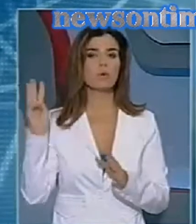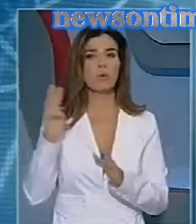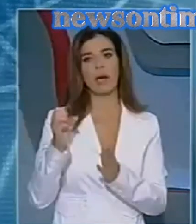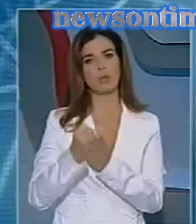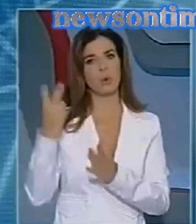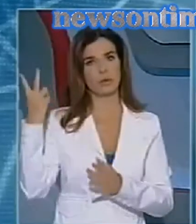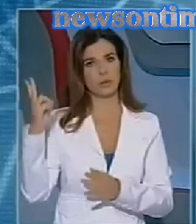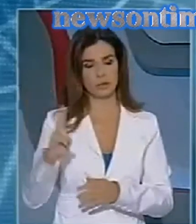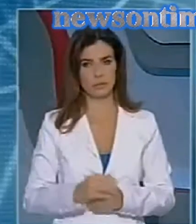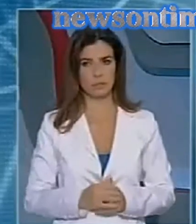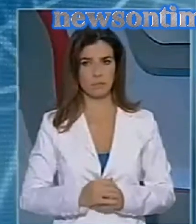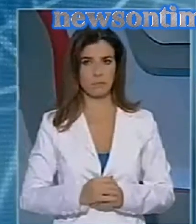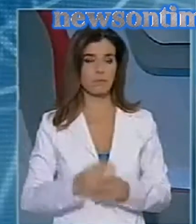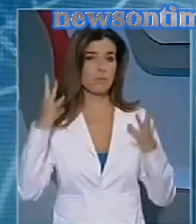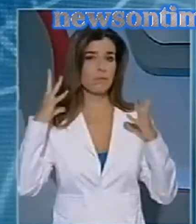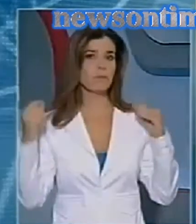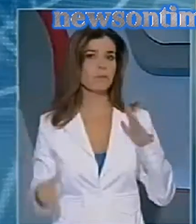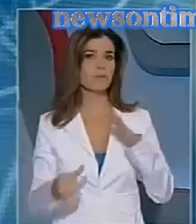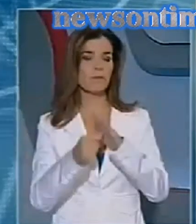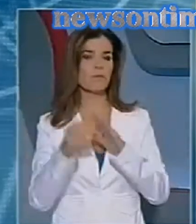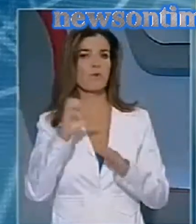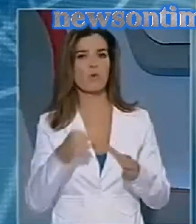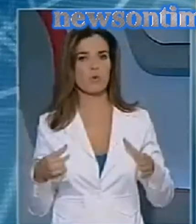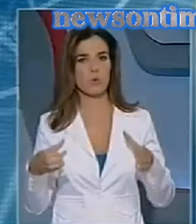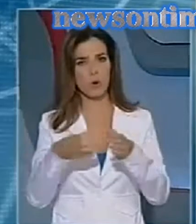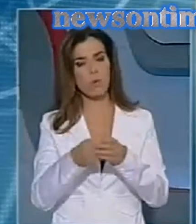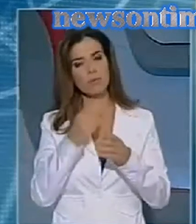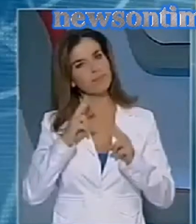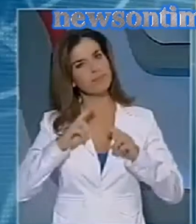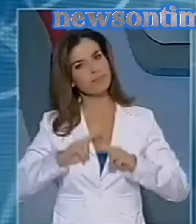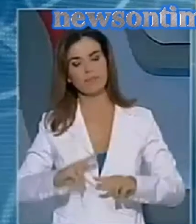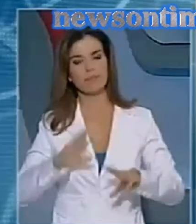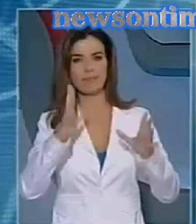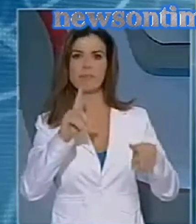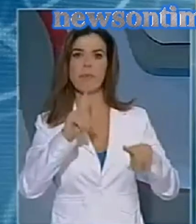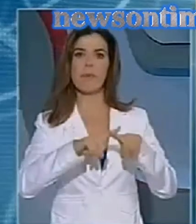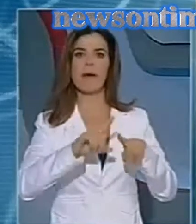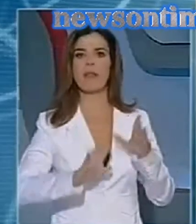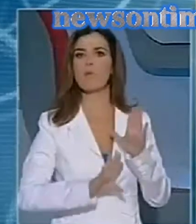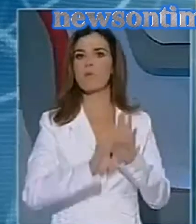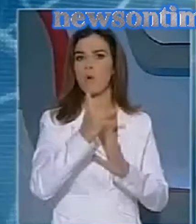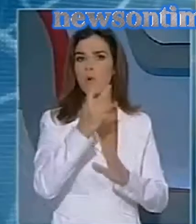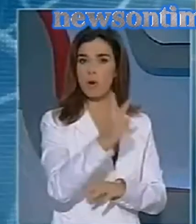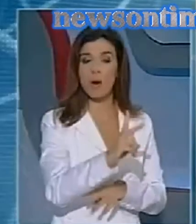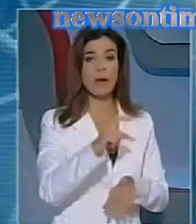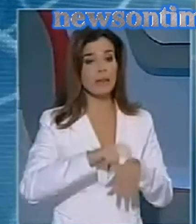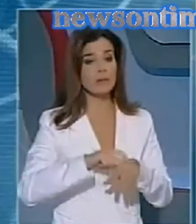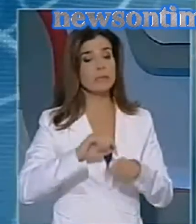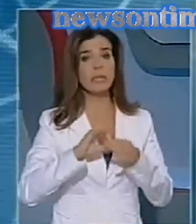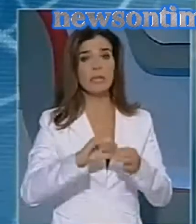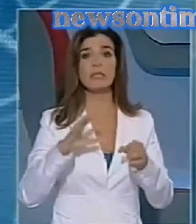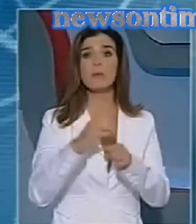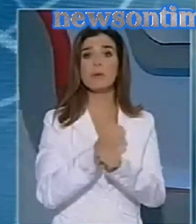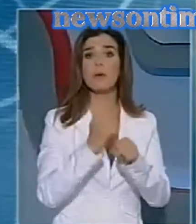review. Πάντως, ο Ολλανδός επικεφαλής του Eurogroup εμφανίστηκε ικανοποιημένος από την πρόοδο που έχει σημειώσει η Ελλάδα και τις προσπάθειες που καταβάλει για να